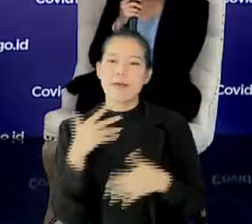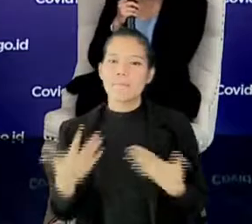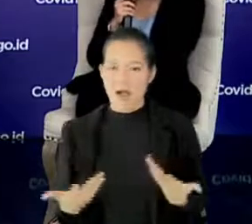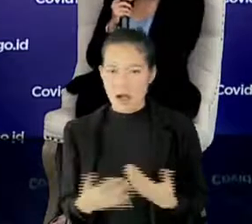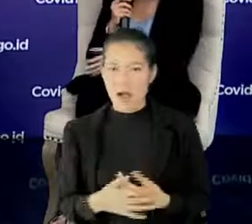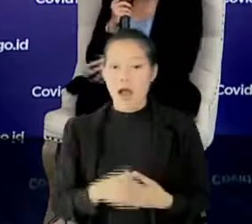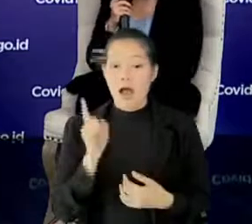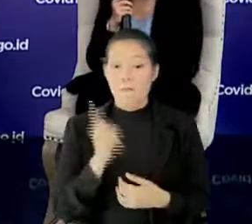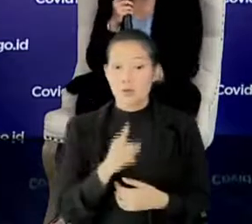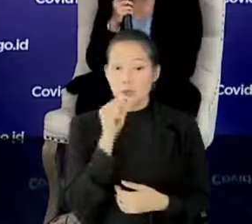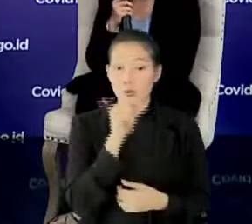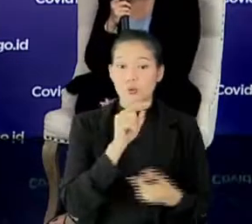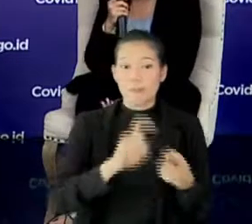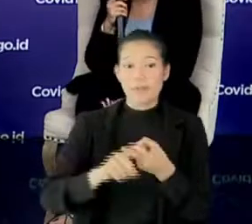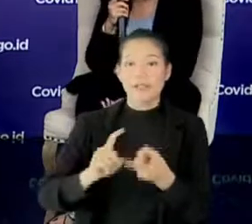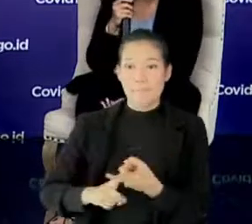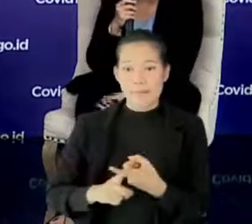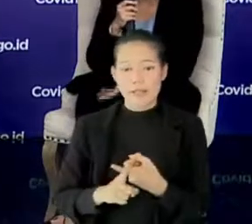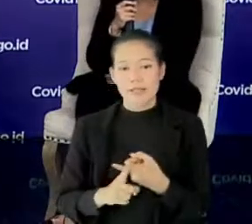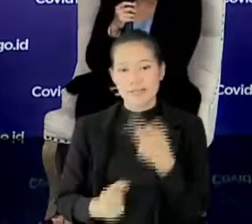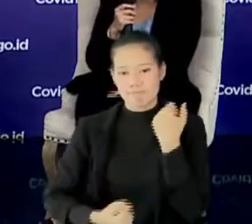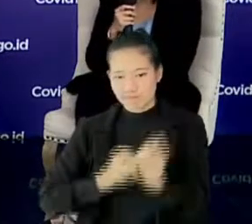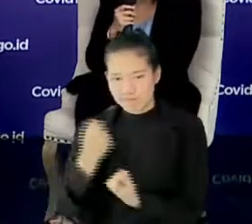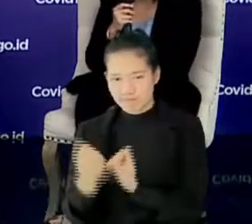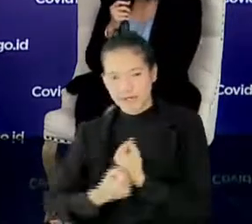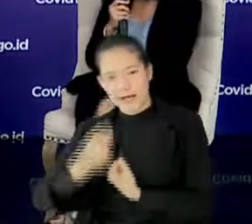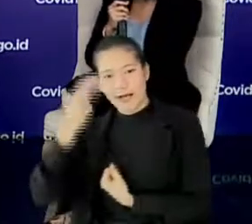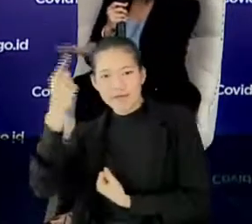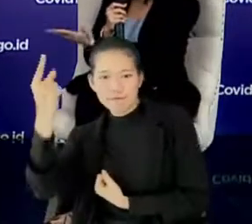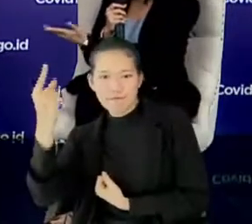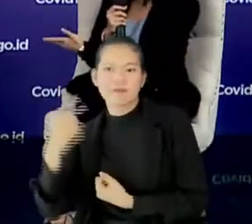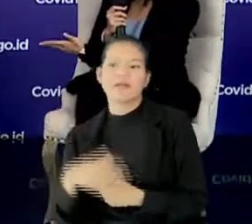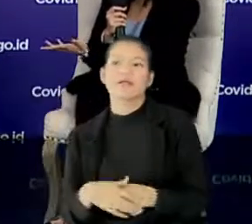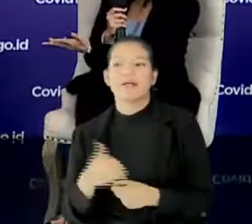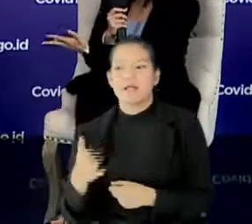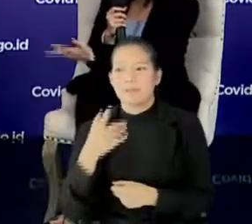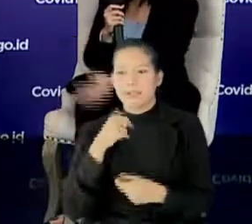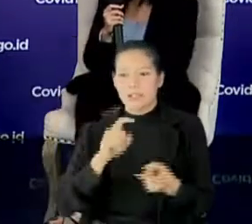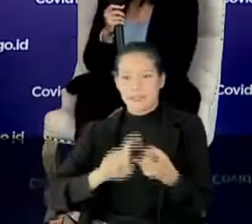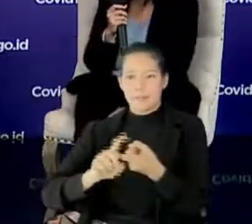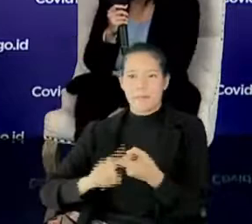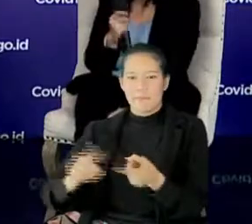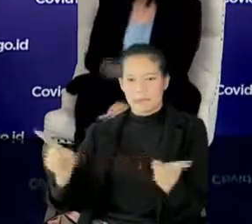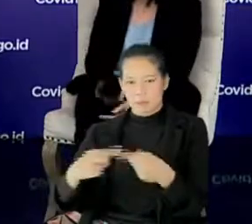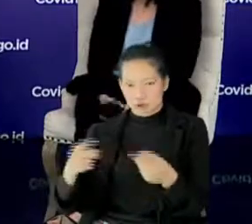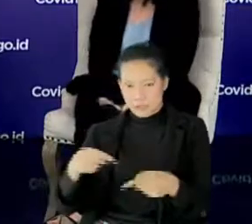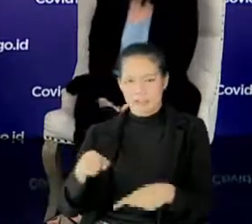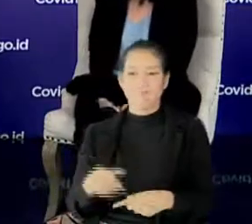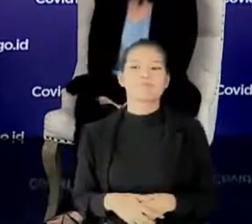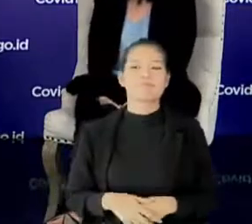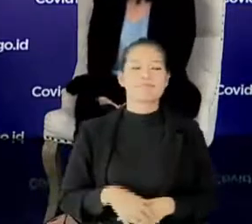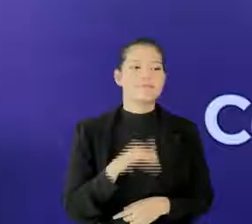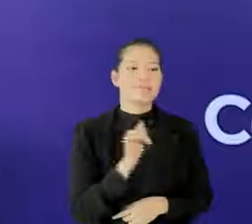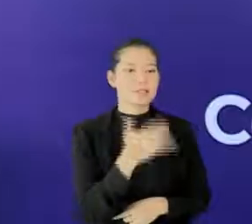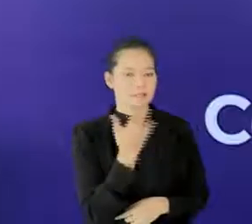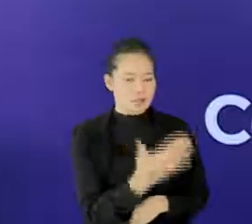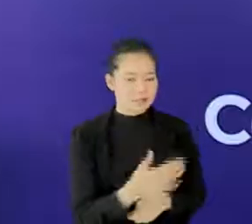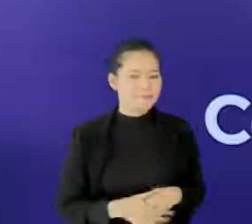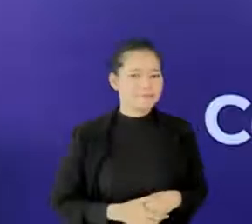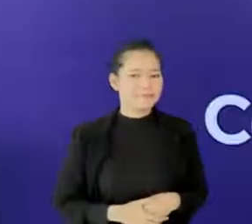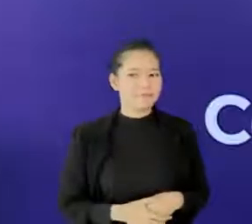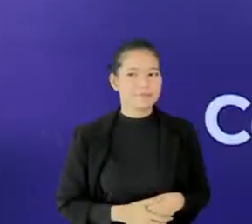terutama untuk teman-teman ya yang bergerak di industri kreatif nih, seperti teman-teman dari musisi ini, Pak Gani? Ya, terima kasih Mbak